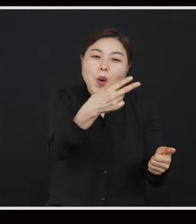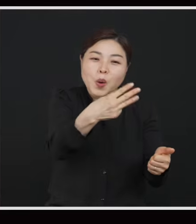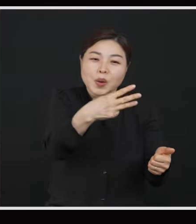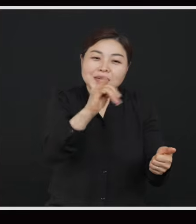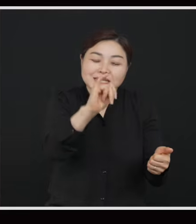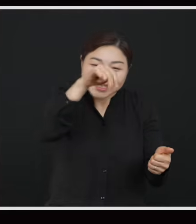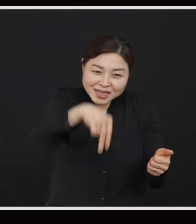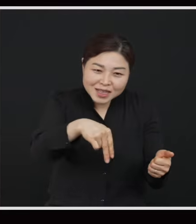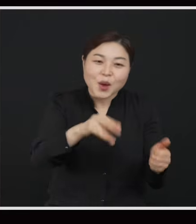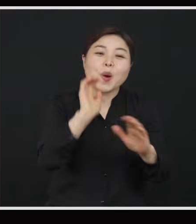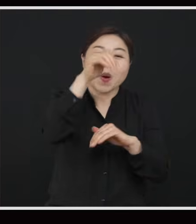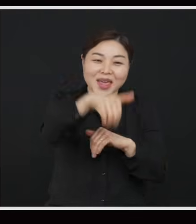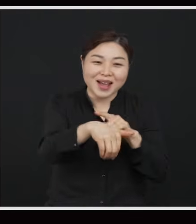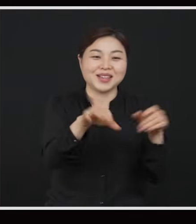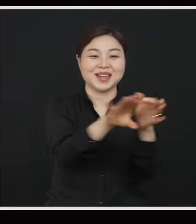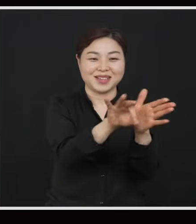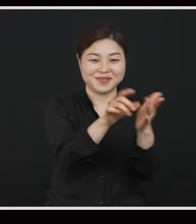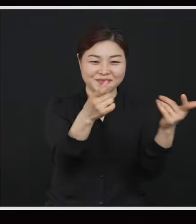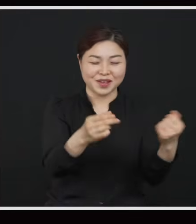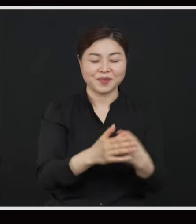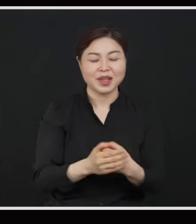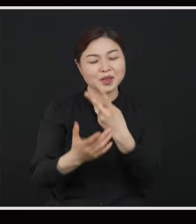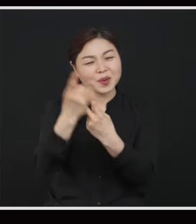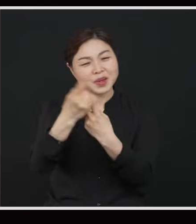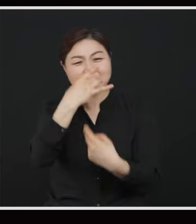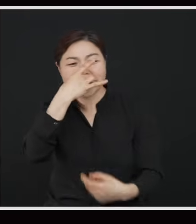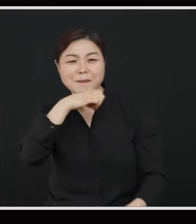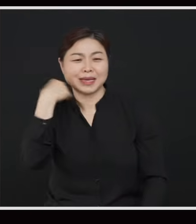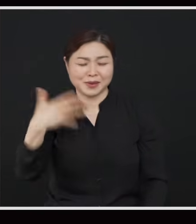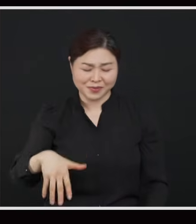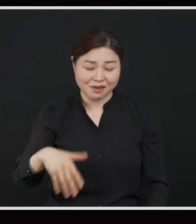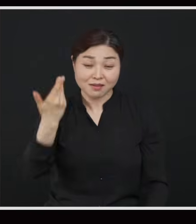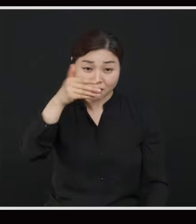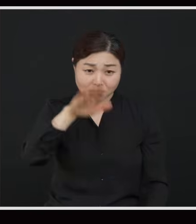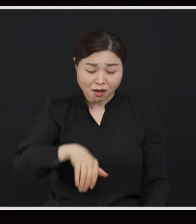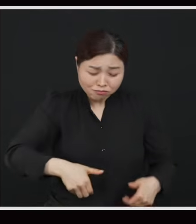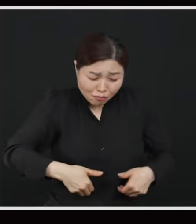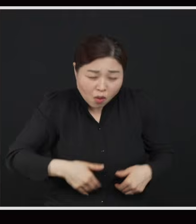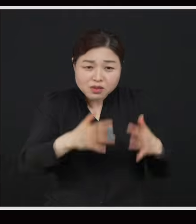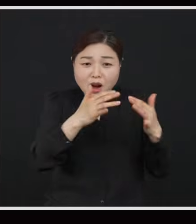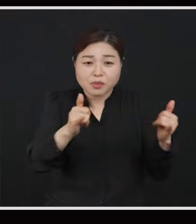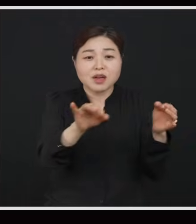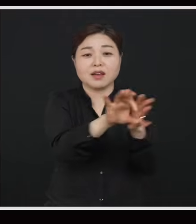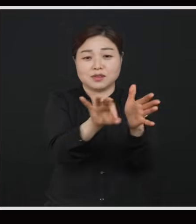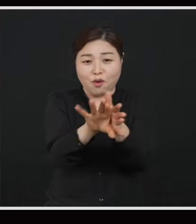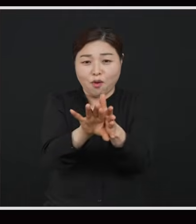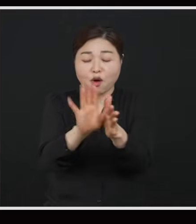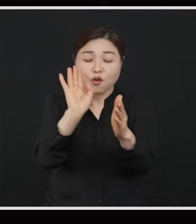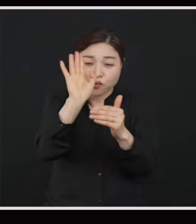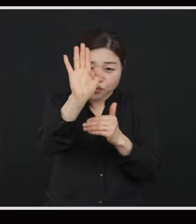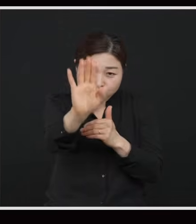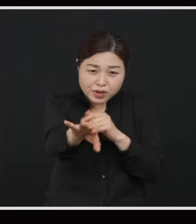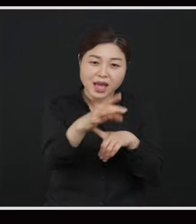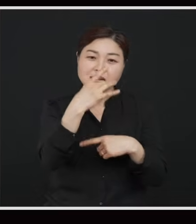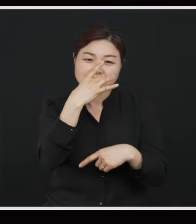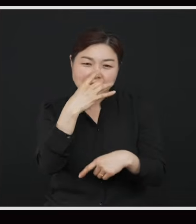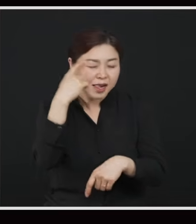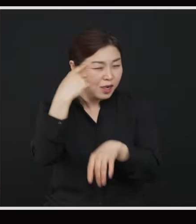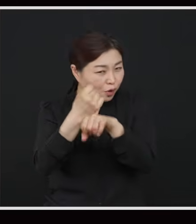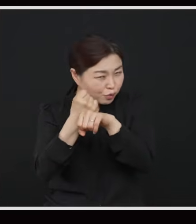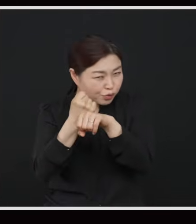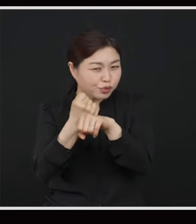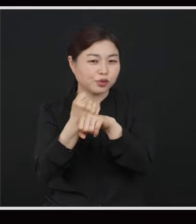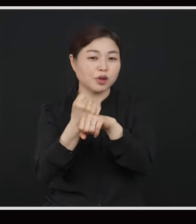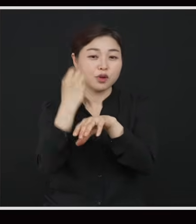통일벼도 맛이 없다고 외면하는 사람들이 많았는데 일단은 굶주리는 사람들이 없어졌고 그 이후에 품종 개량이 많이